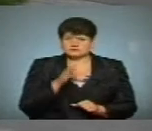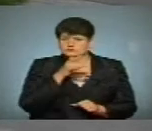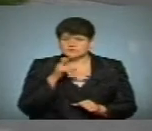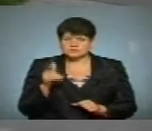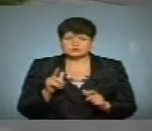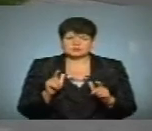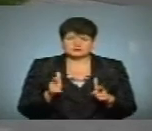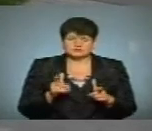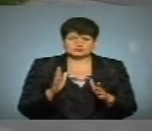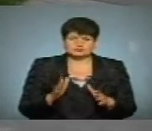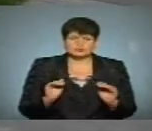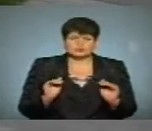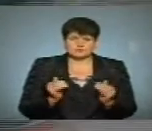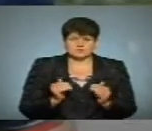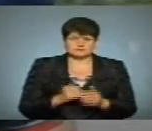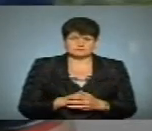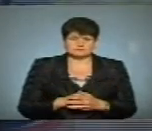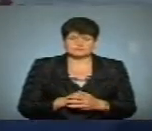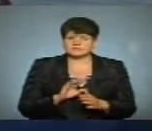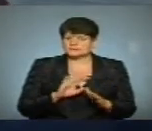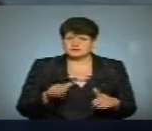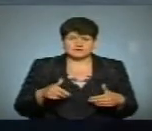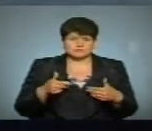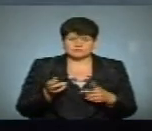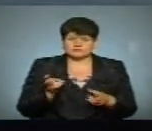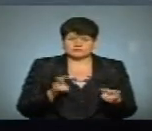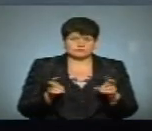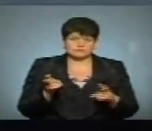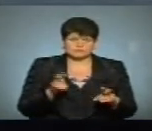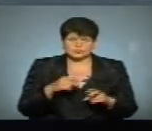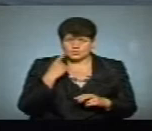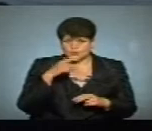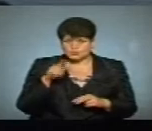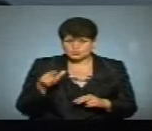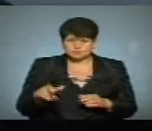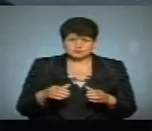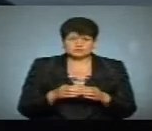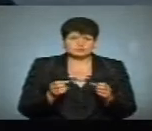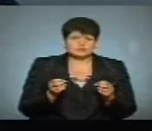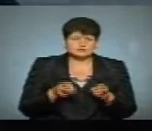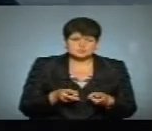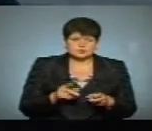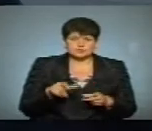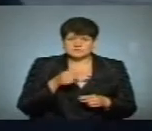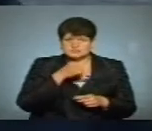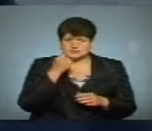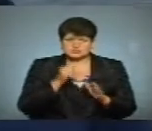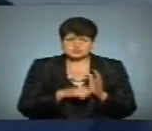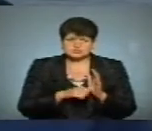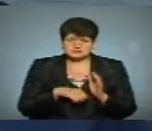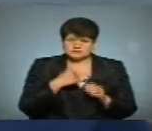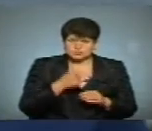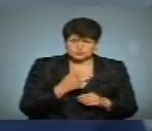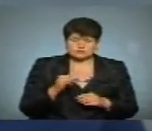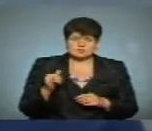на пляжі діятимуть обмеження. Не рекомендовано відвідувати особам з групи ризику, тобто людям старших 60 років